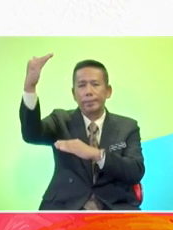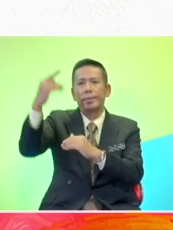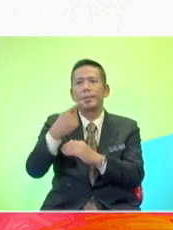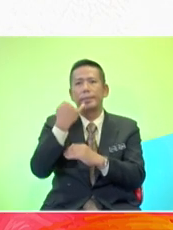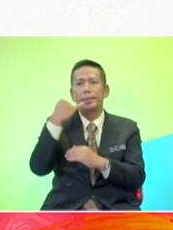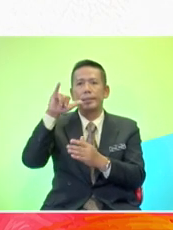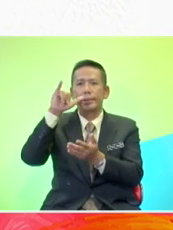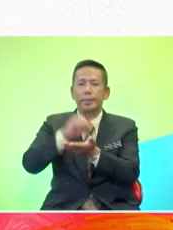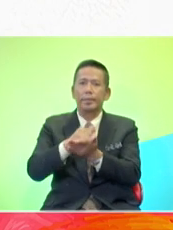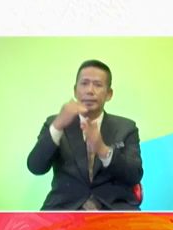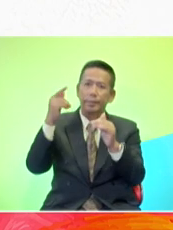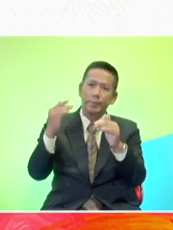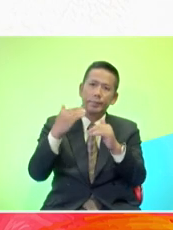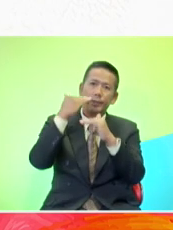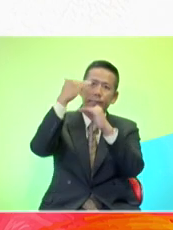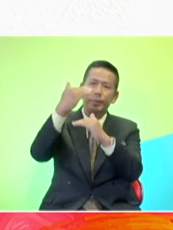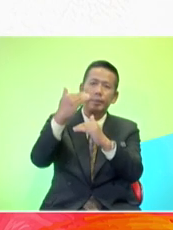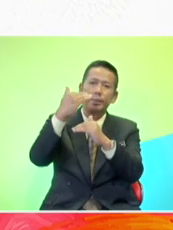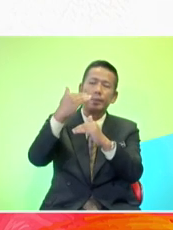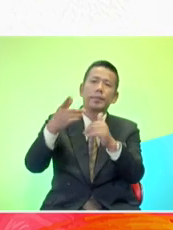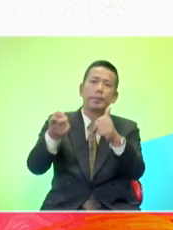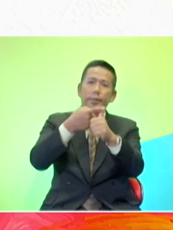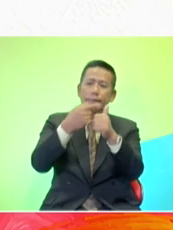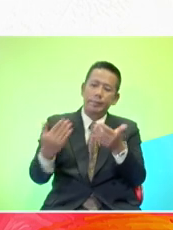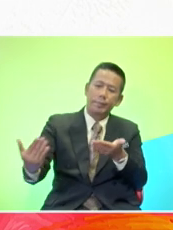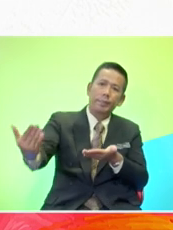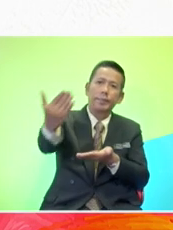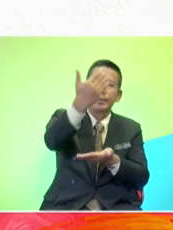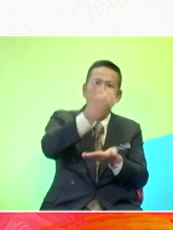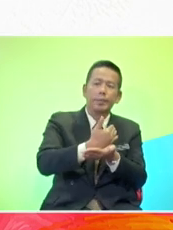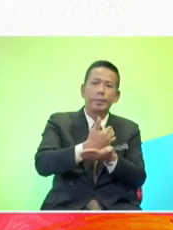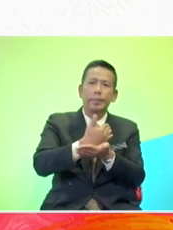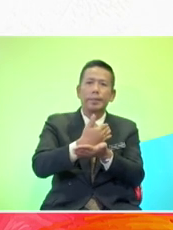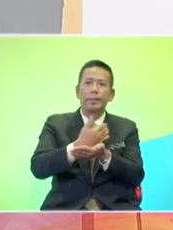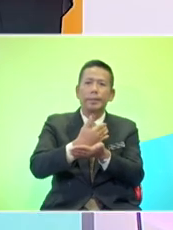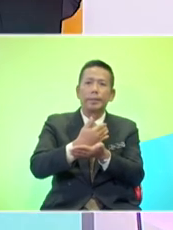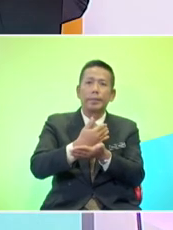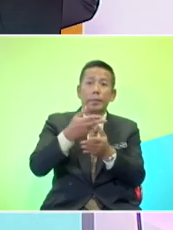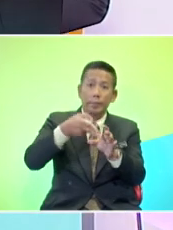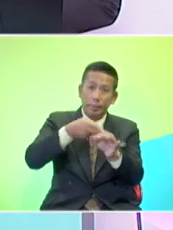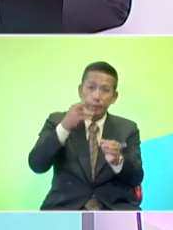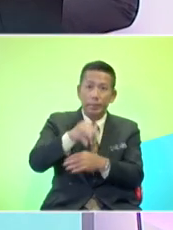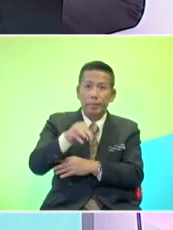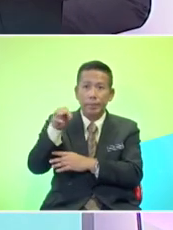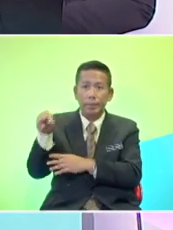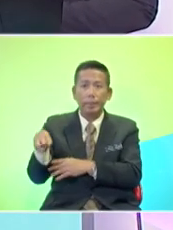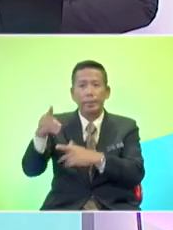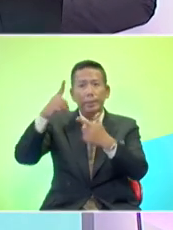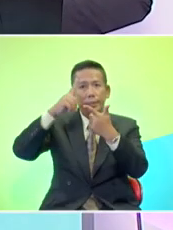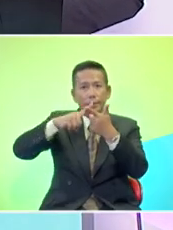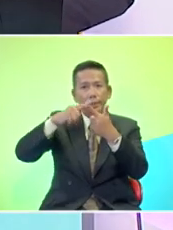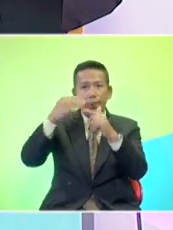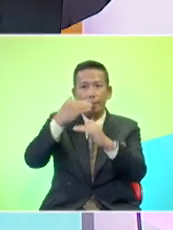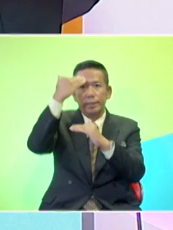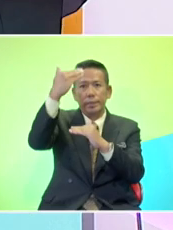peringkat pertama adalah mengumpul di mana kita akan mengumpul data atau mengumpul karya murid kemudian peringkatnya